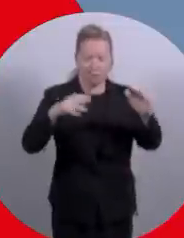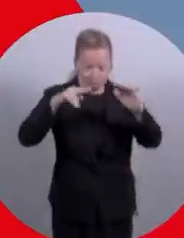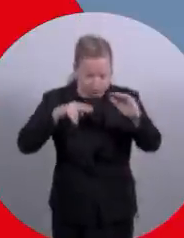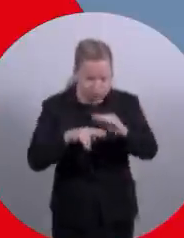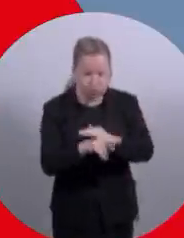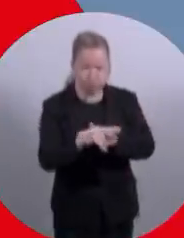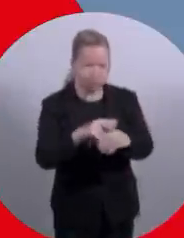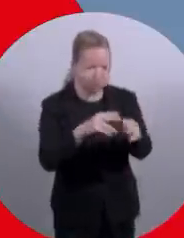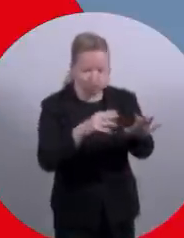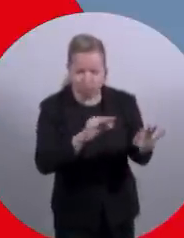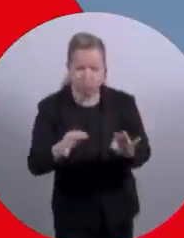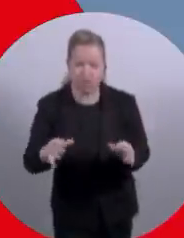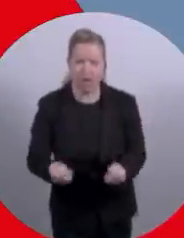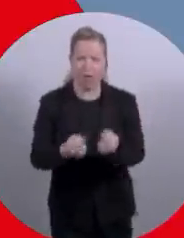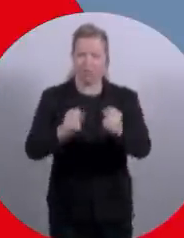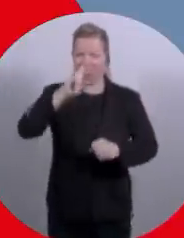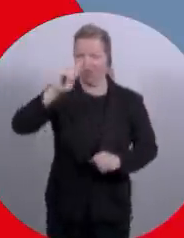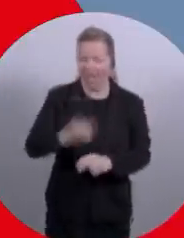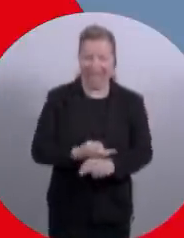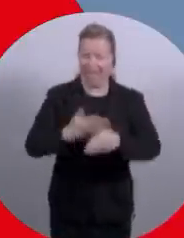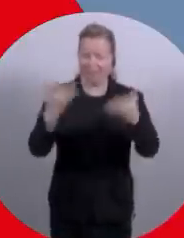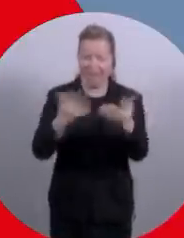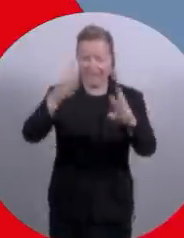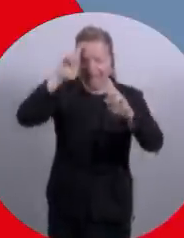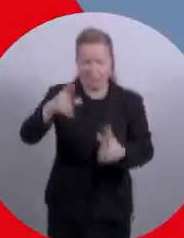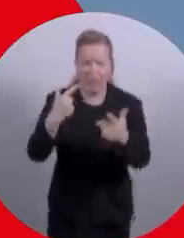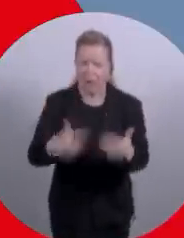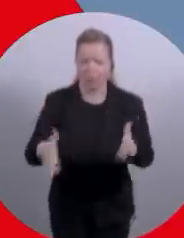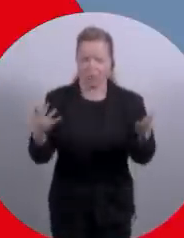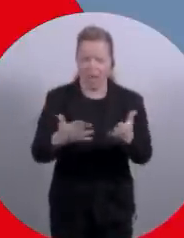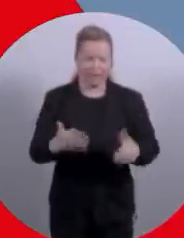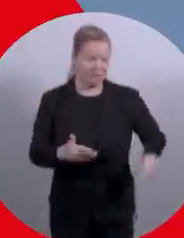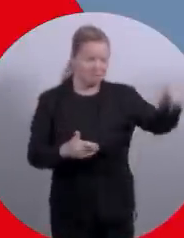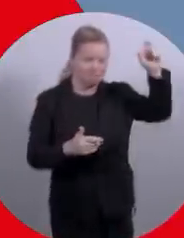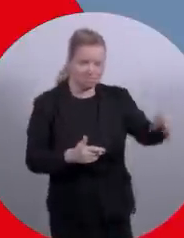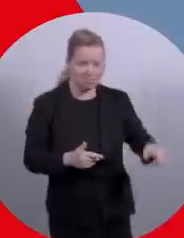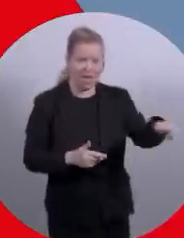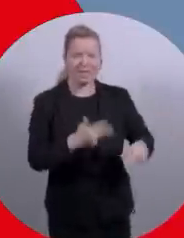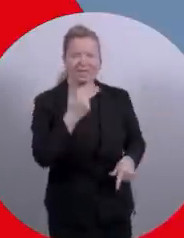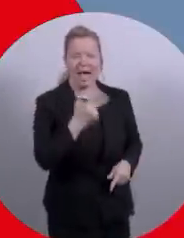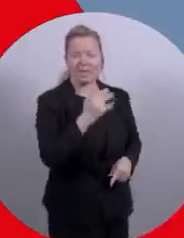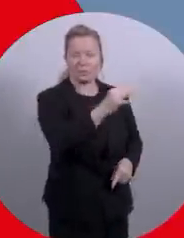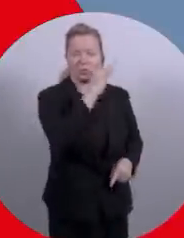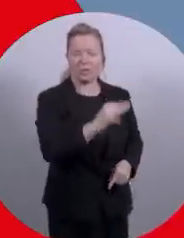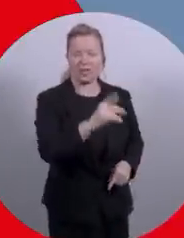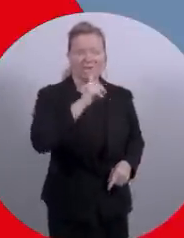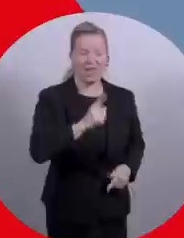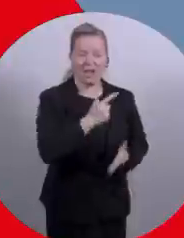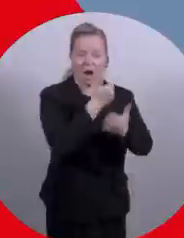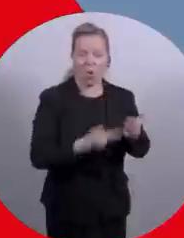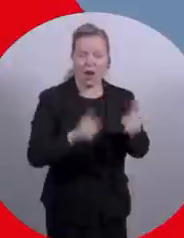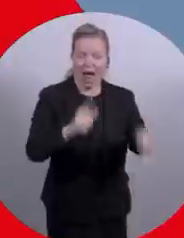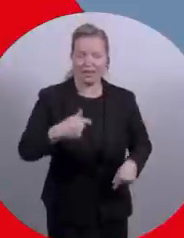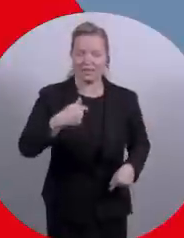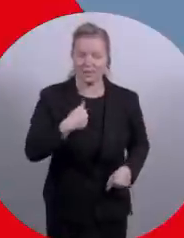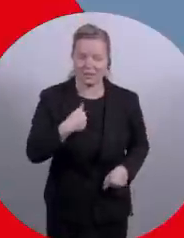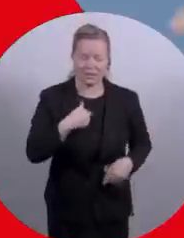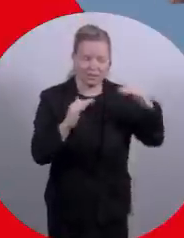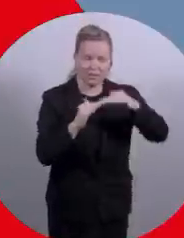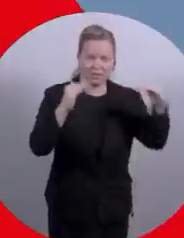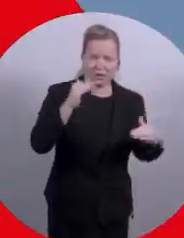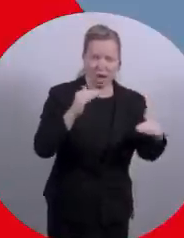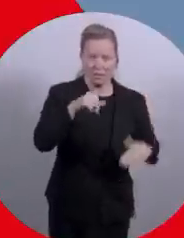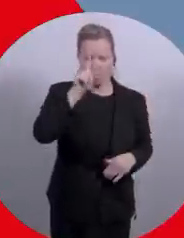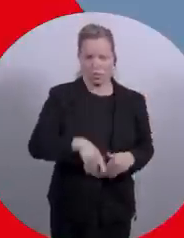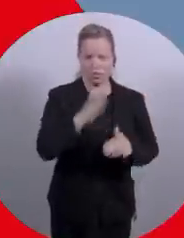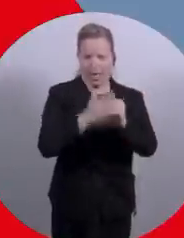durchgezahlt und wisst was die Frechheit und die Respektlosigkeit war sie hat am Monat Ende 30% weniger Lohn kommt liebe Genossen und das müssen wir